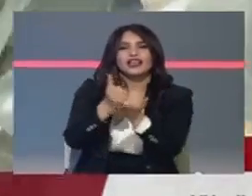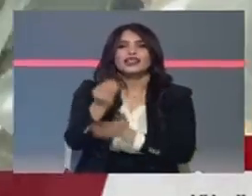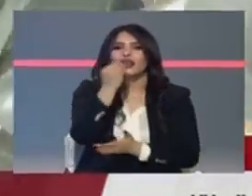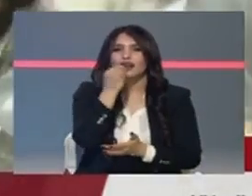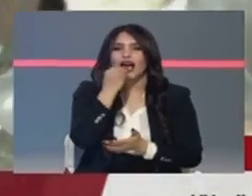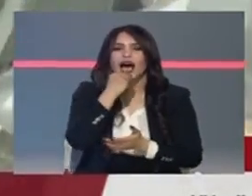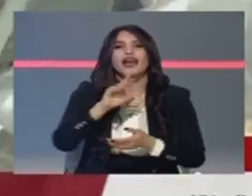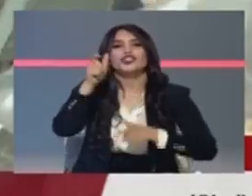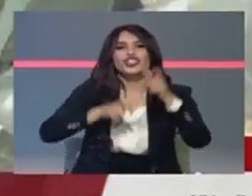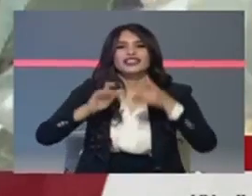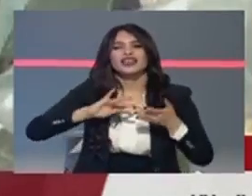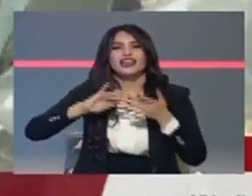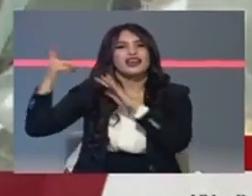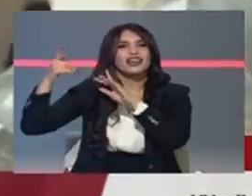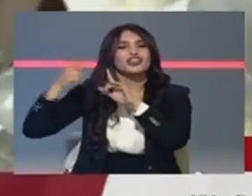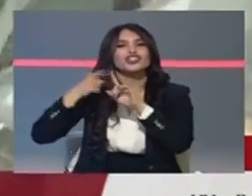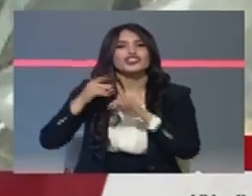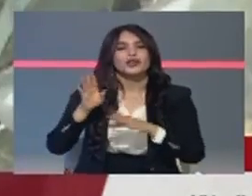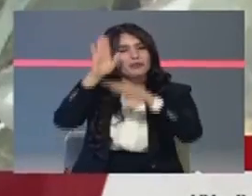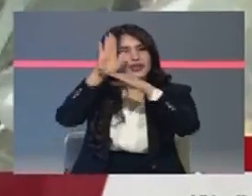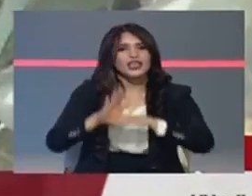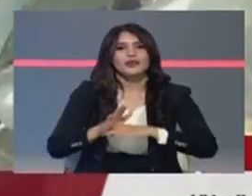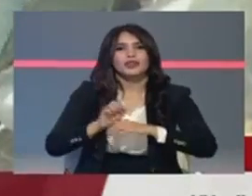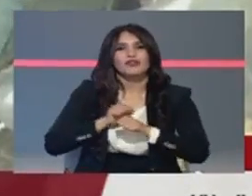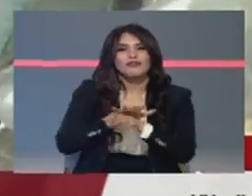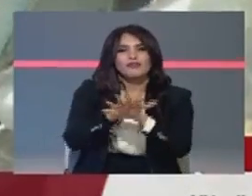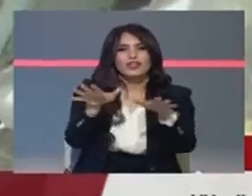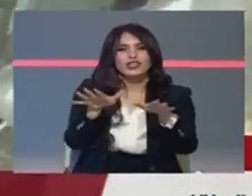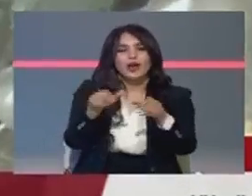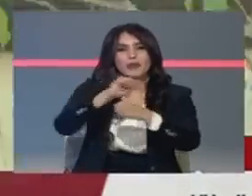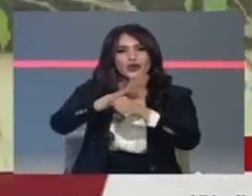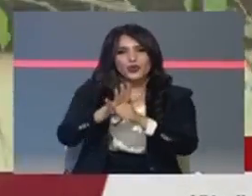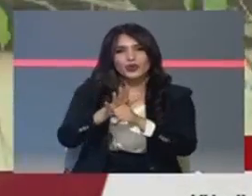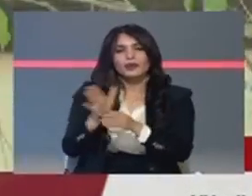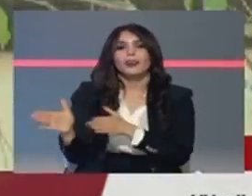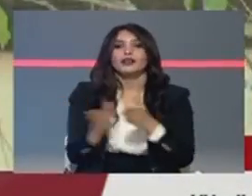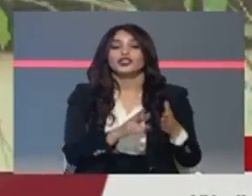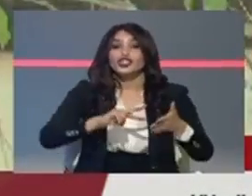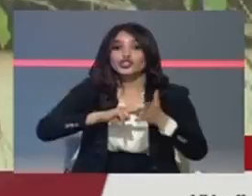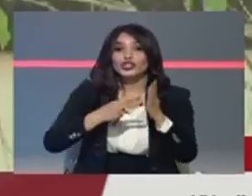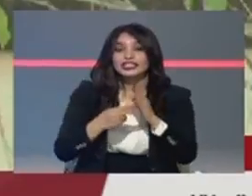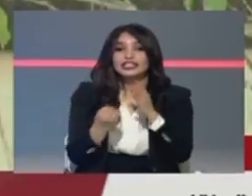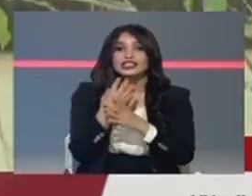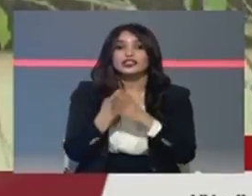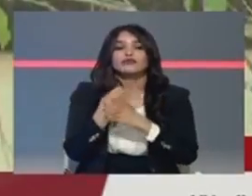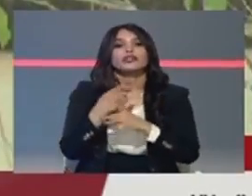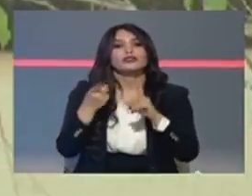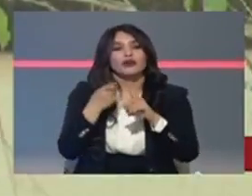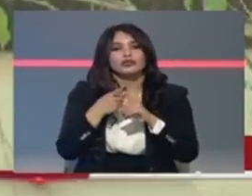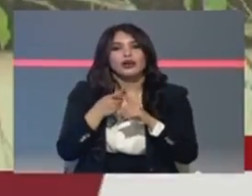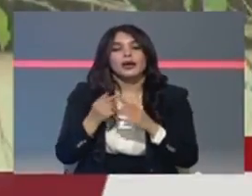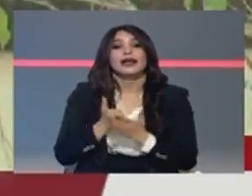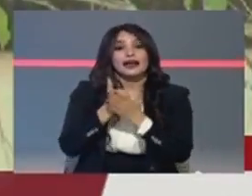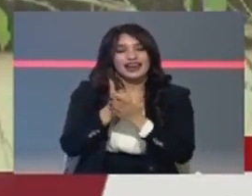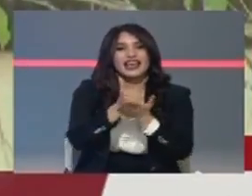من اللاجئين للوقاية من تفشي فيروس كورونا المستجد. هذه الآلية الجديدة تعتمد على أننا نرسل